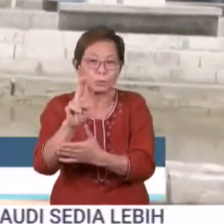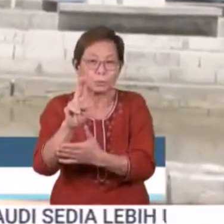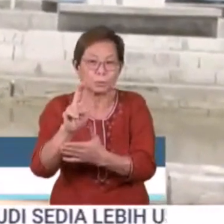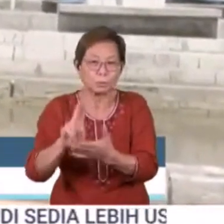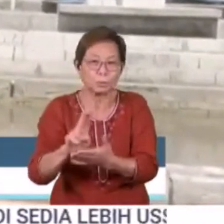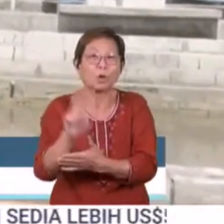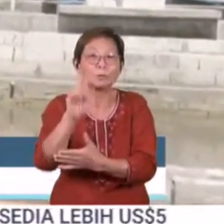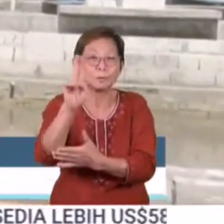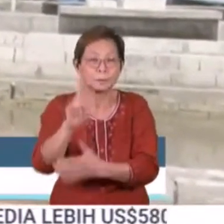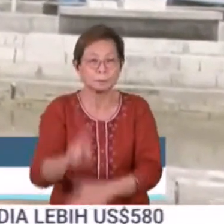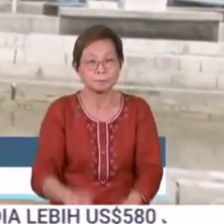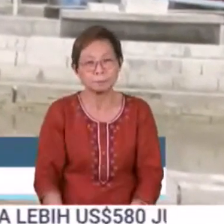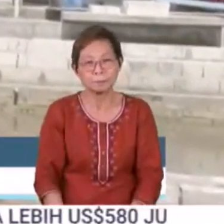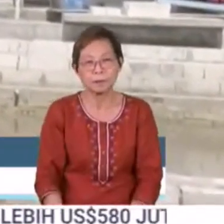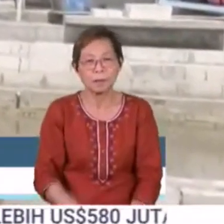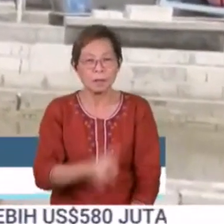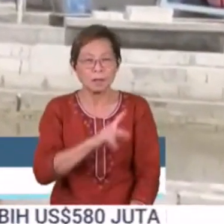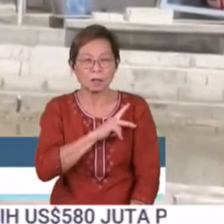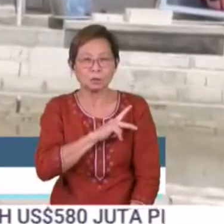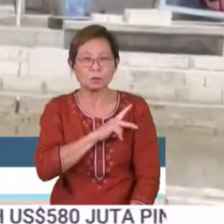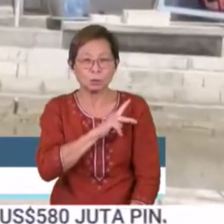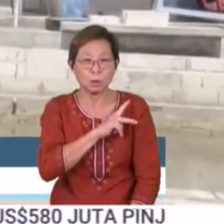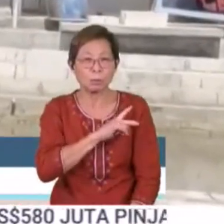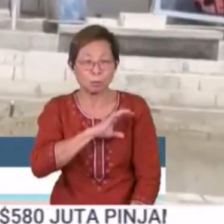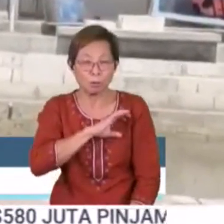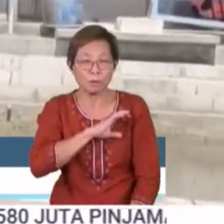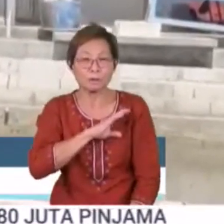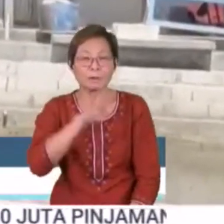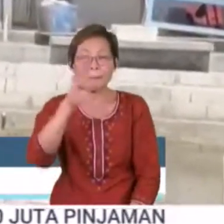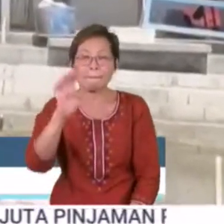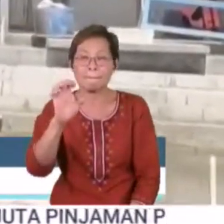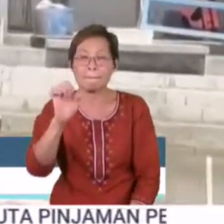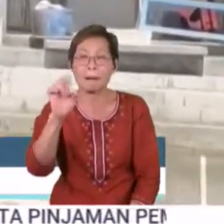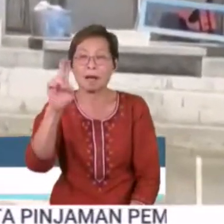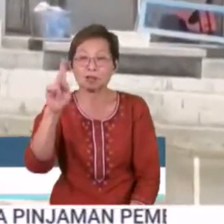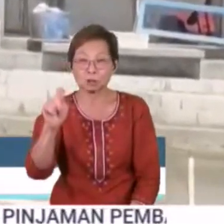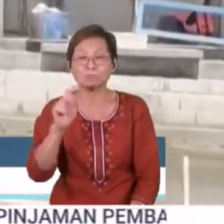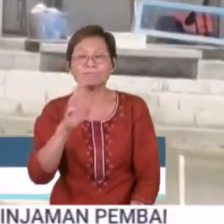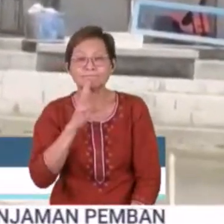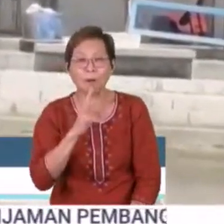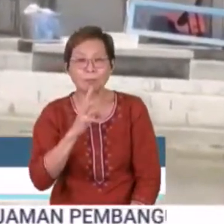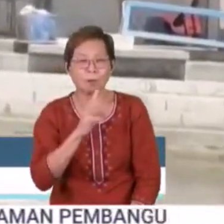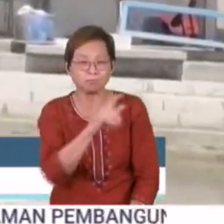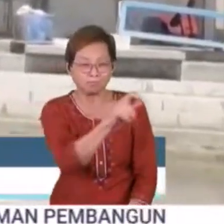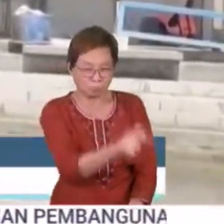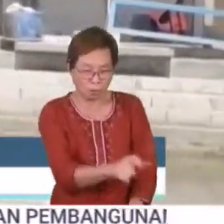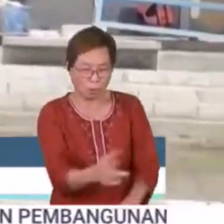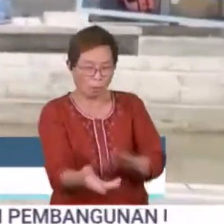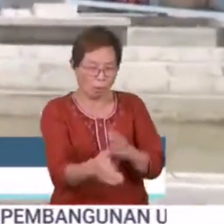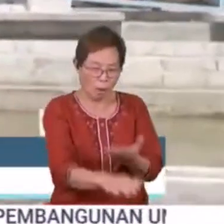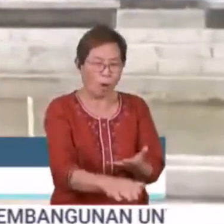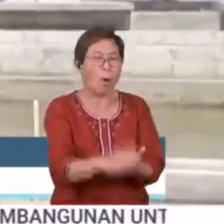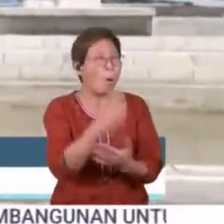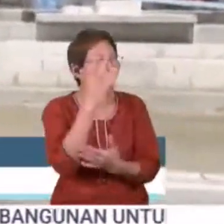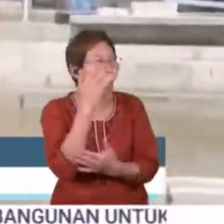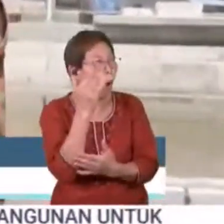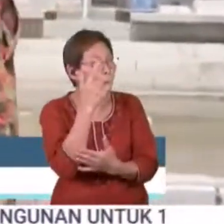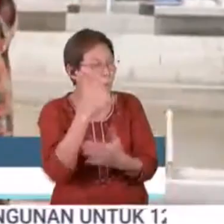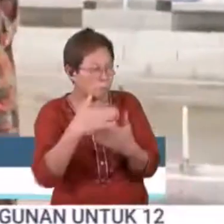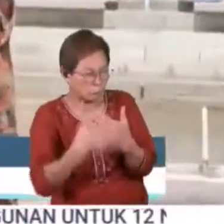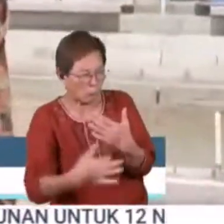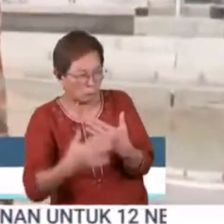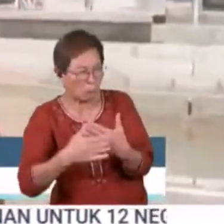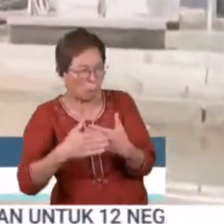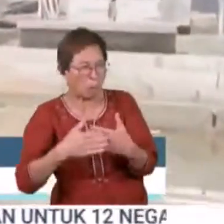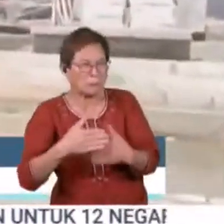Krian, Kelantan. Ketua Polis Daerah Besut, Superintendent Abdul Razak Muhammad berkata, mangsa meninggal dunia disebabkan